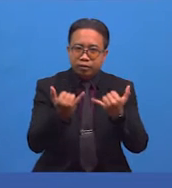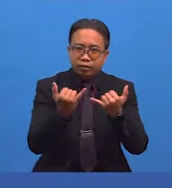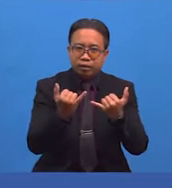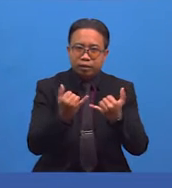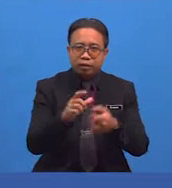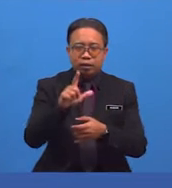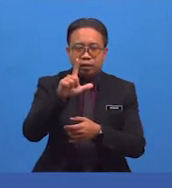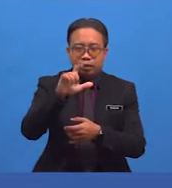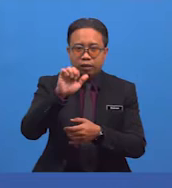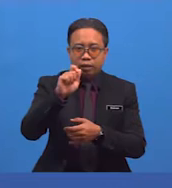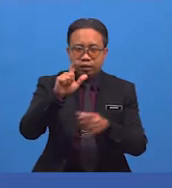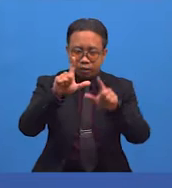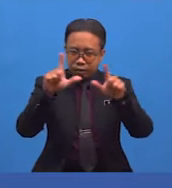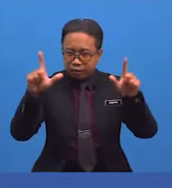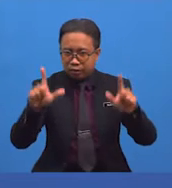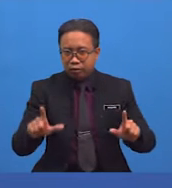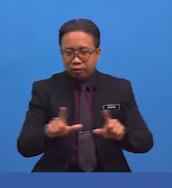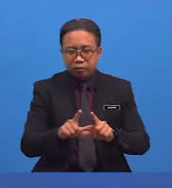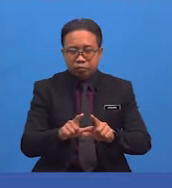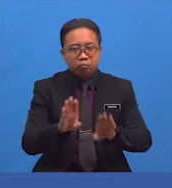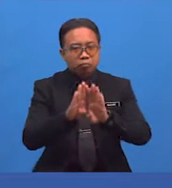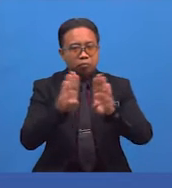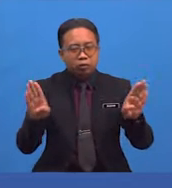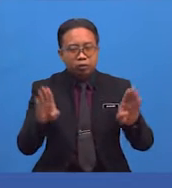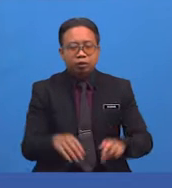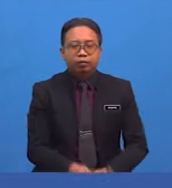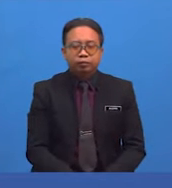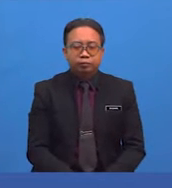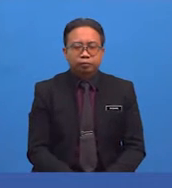Sekarang, litar ini adalah litar terbuka.